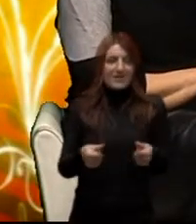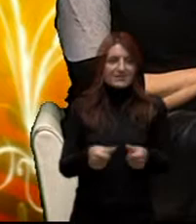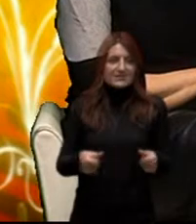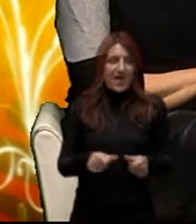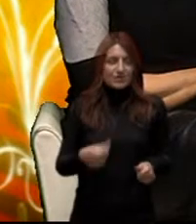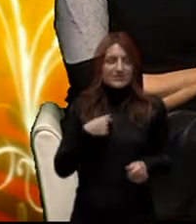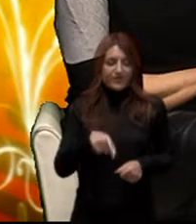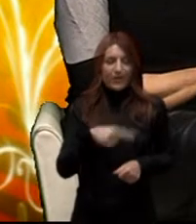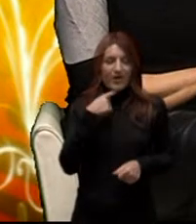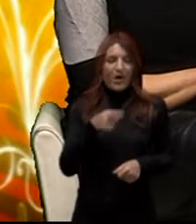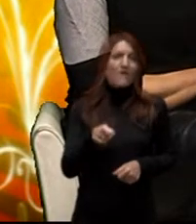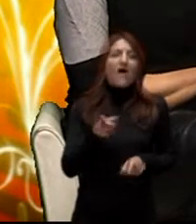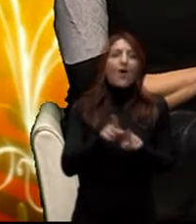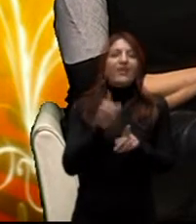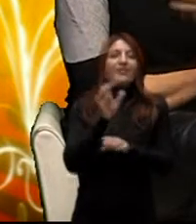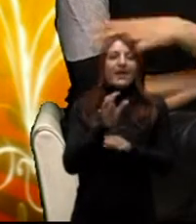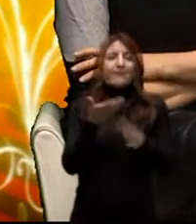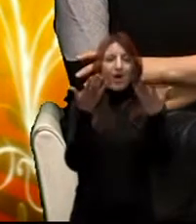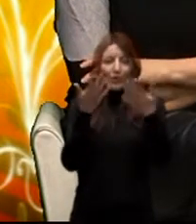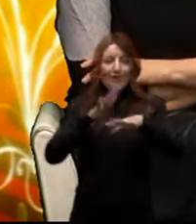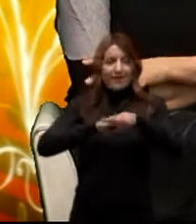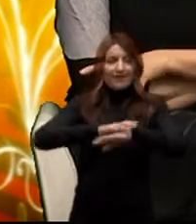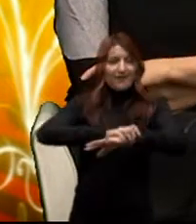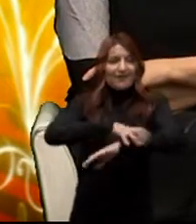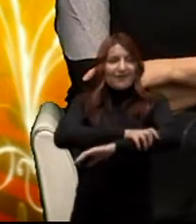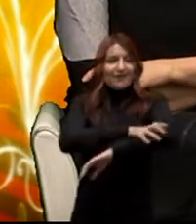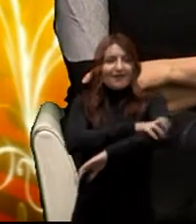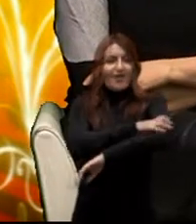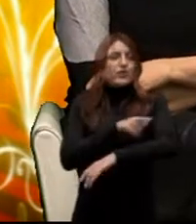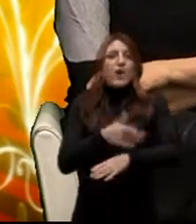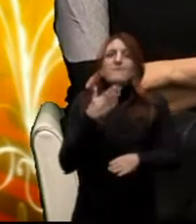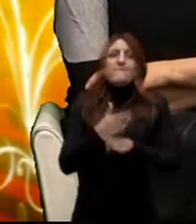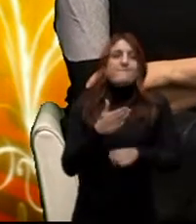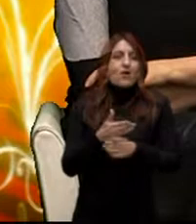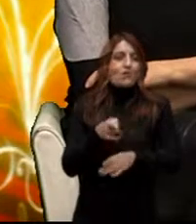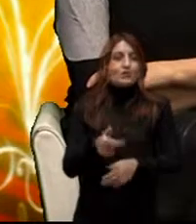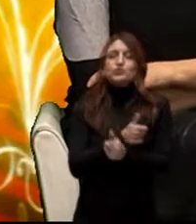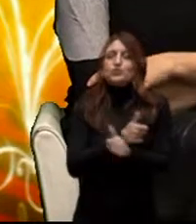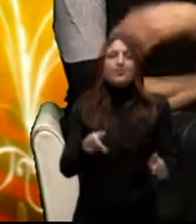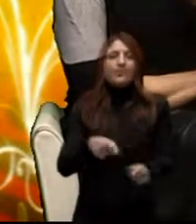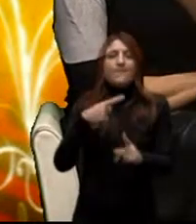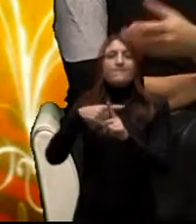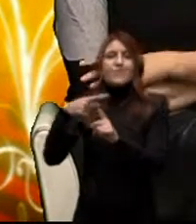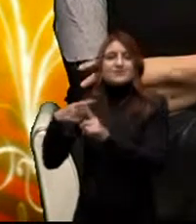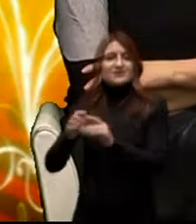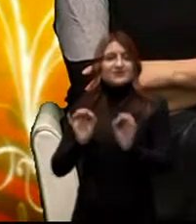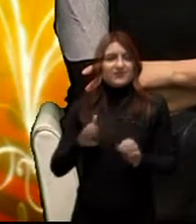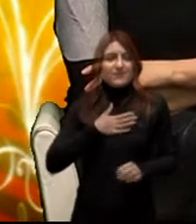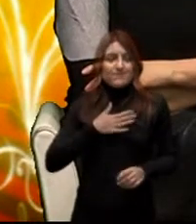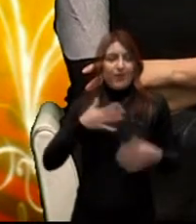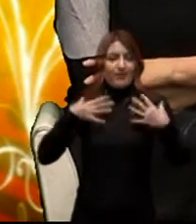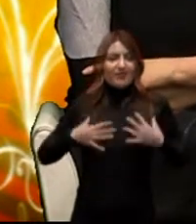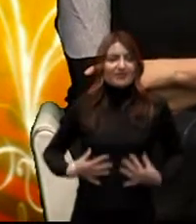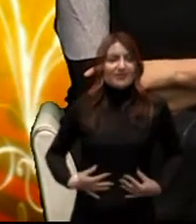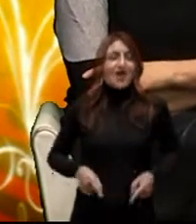razloga spomenula. Često ta terapija dodirom, to je nešto relaksirajuće, je to nešto isto što ima pozitivan učinak na naše tijelo